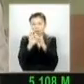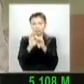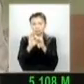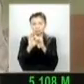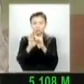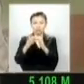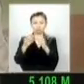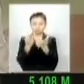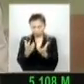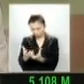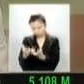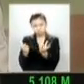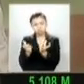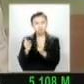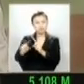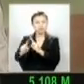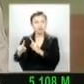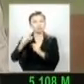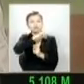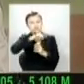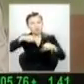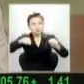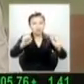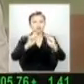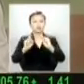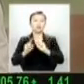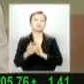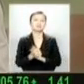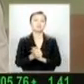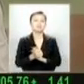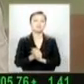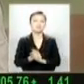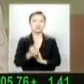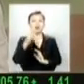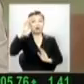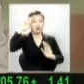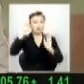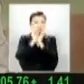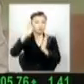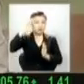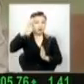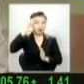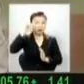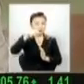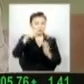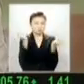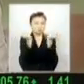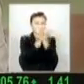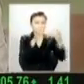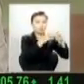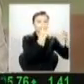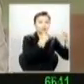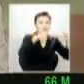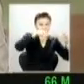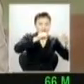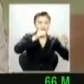คงทูปะเตมีเมื่อวานที่ผ่านมานะคะในช่วงที่เหตุตำรวจและก็ทหารปะทะกับผู้ชุมนุมนปช.แต่ว่าพวกเขาหลบหนีไปได้